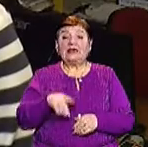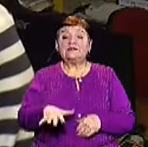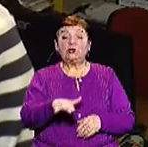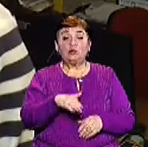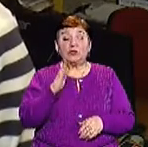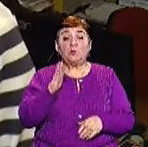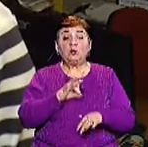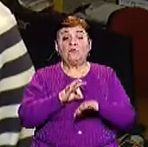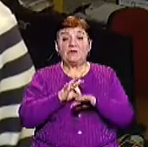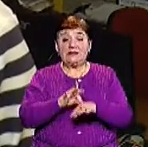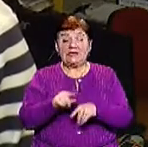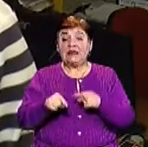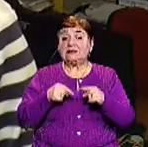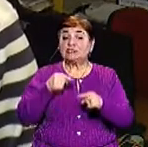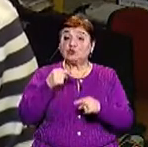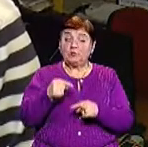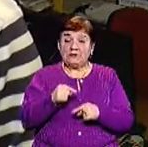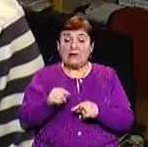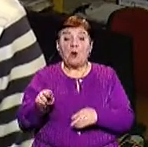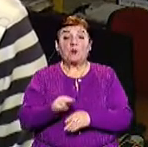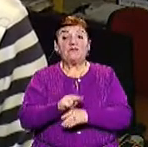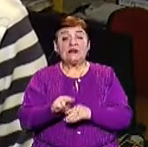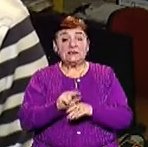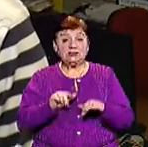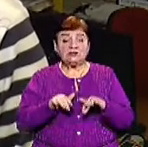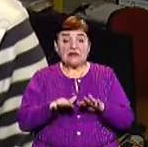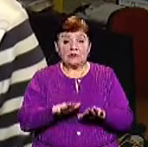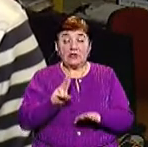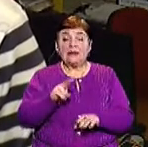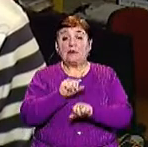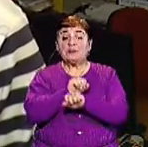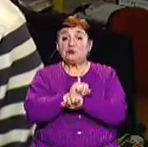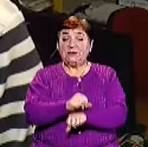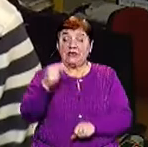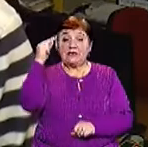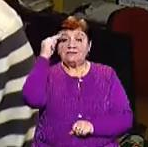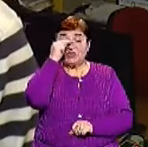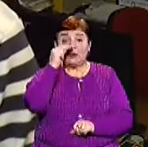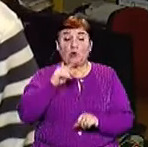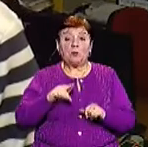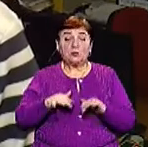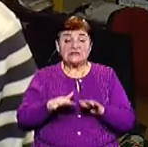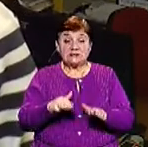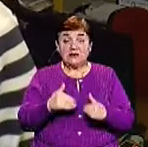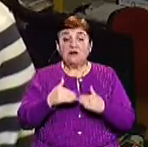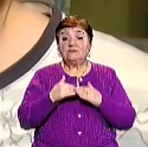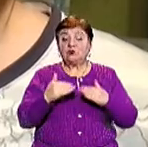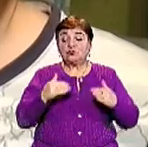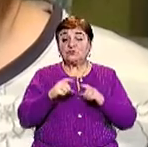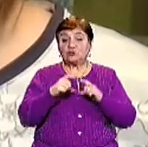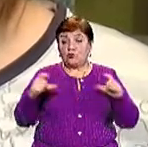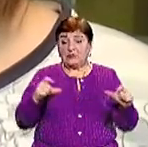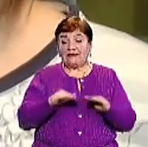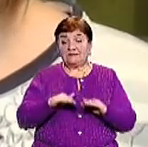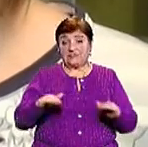були введені наступні протиепідемічні і профілактичні заходи, такі як призупинення навчального процесу у дошкільних або шкільних закладах.